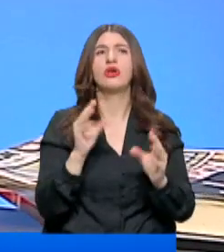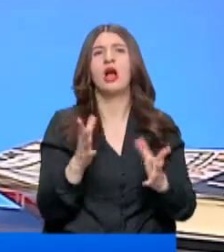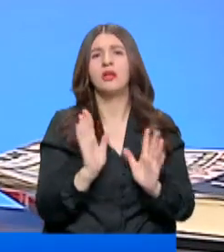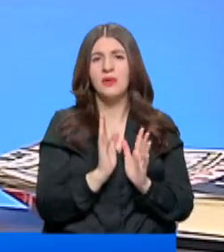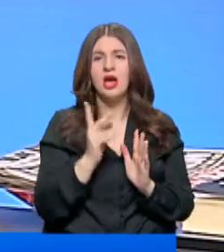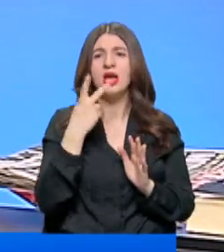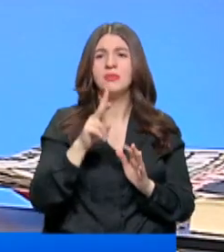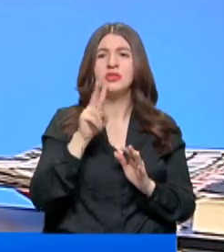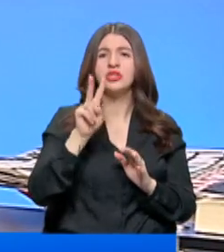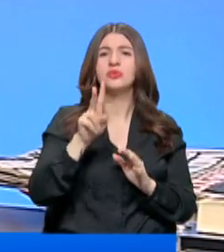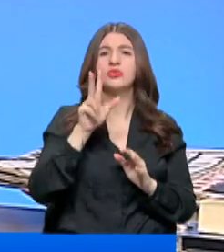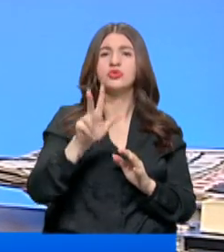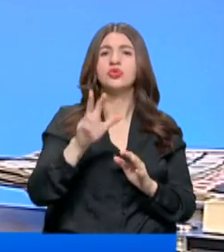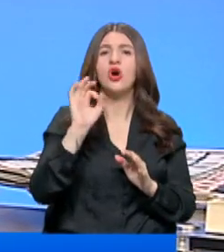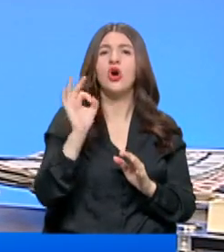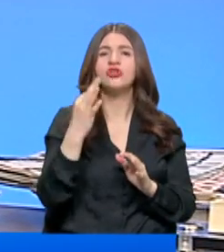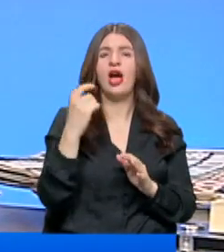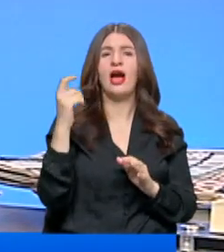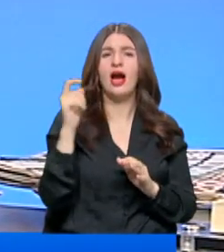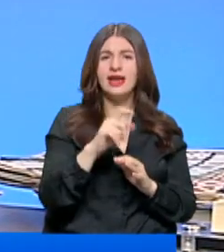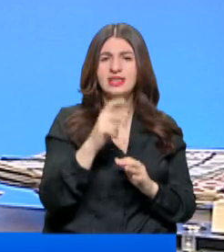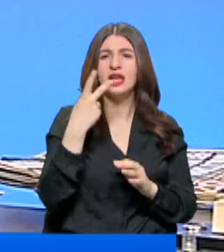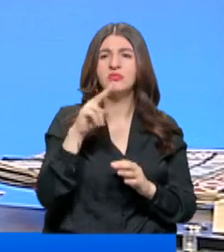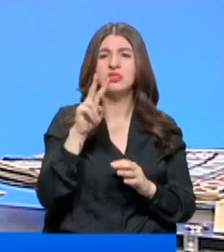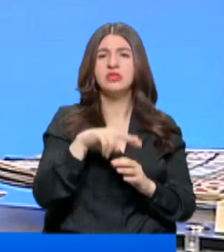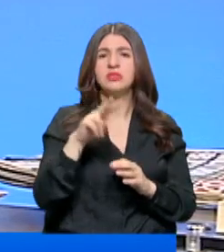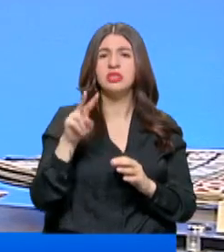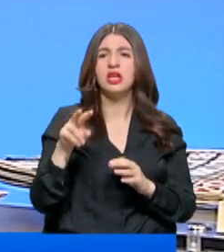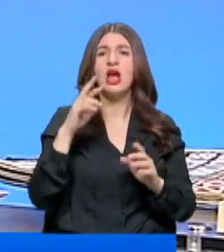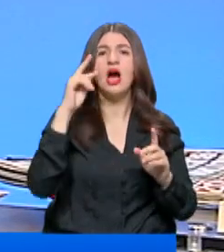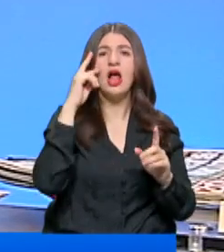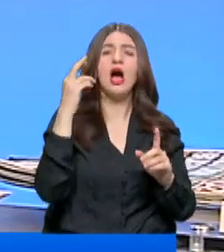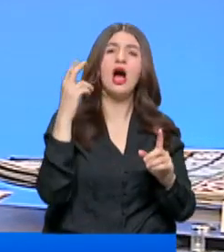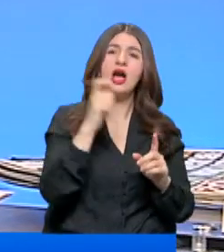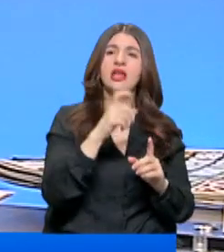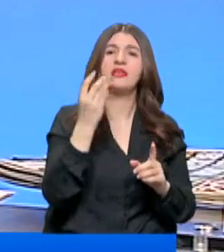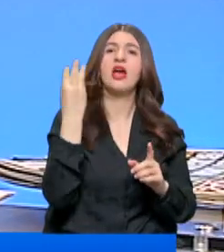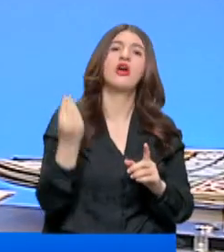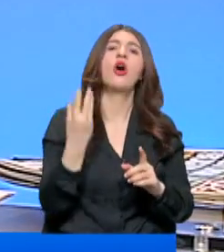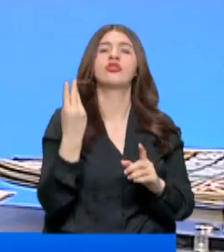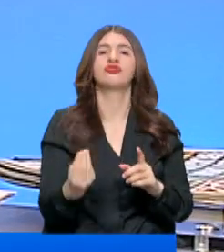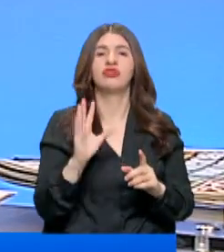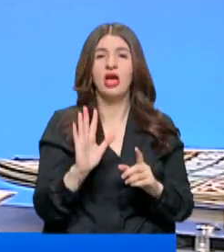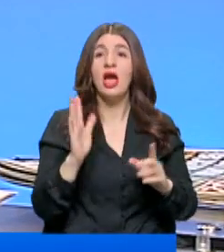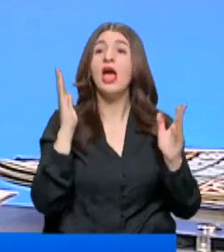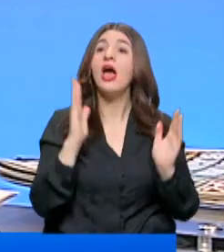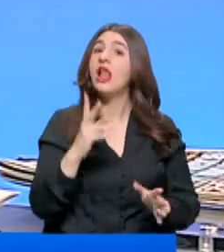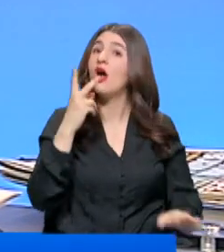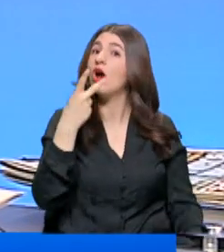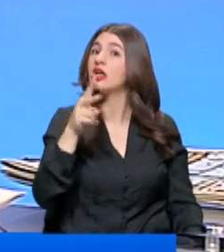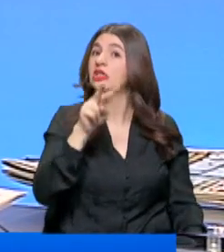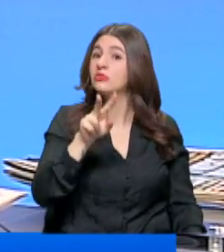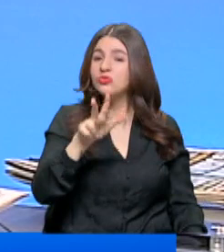galiba 2020/3 Ocak ayı mm 22'nin Aralık ayından dahil olacak Palio